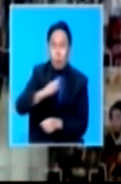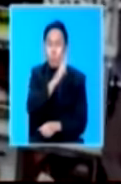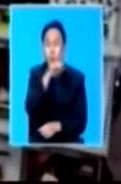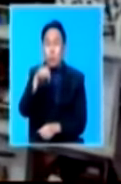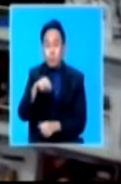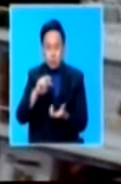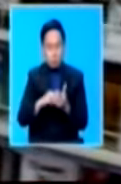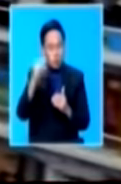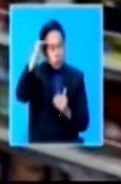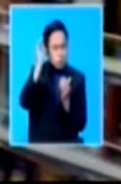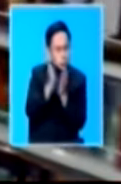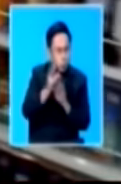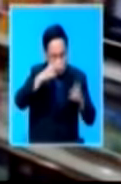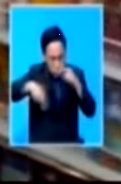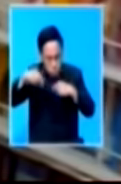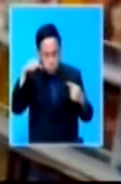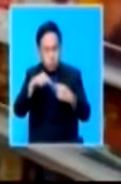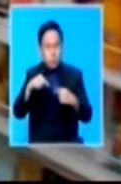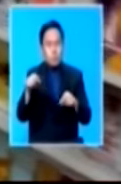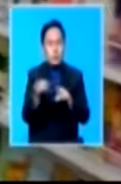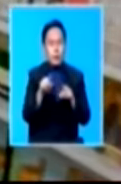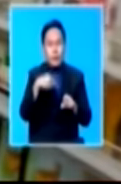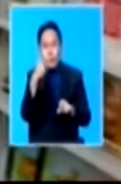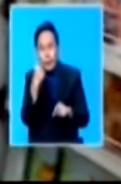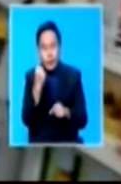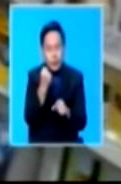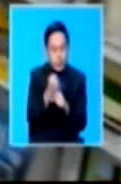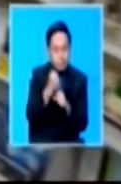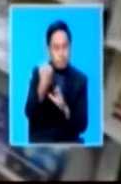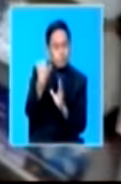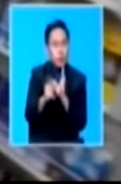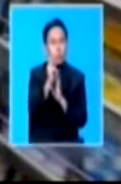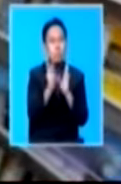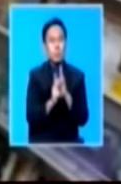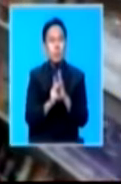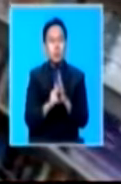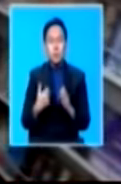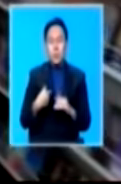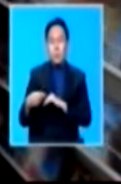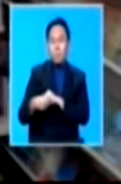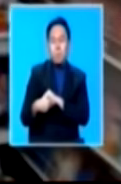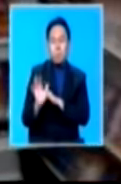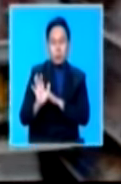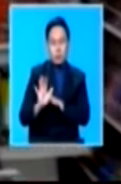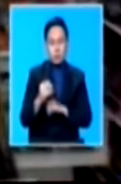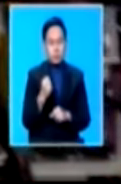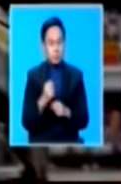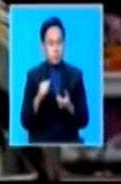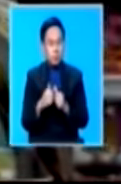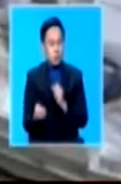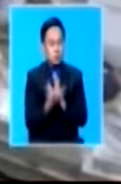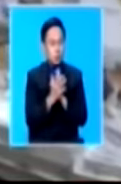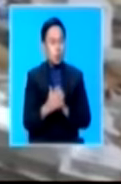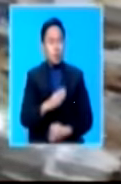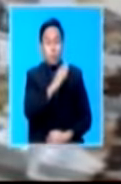ไม่ละเลยไม่อะไรเลือกปฏิบัตินะครับไม่ทุจริตมันมีผลเสียหายนะครับของปลอมบางทีมันก็ท